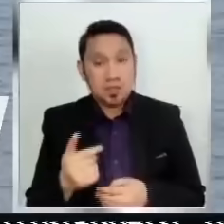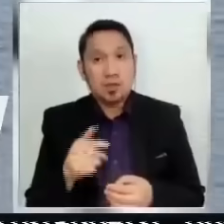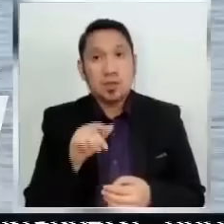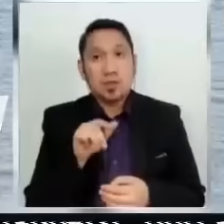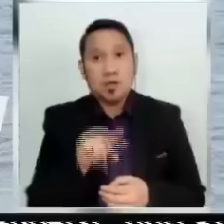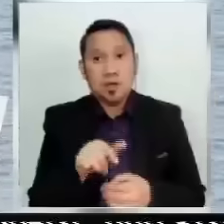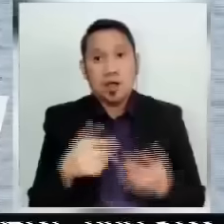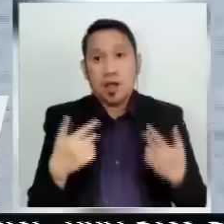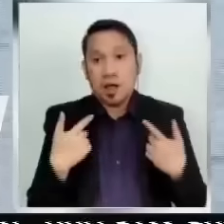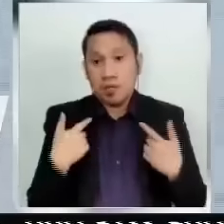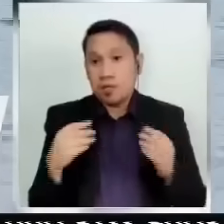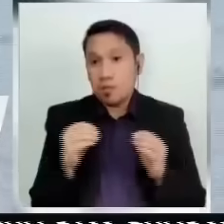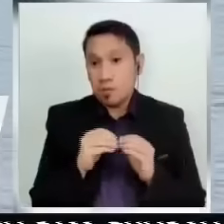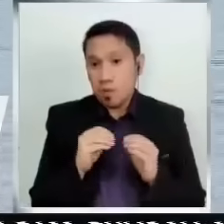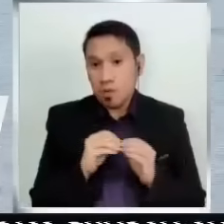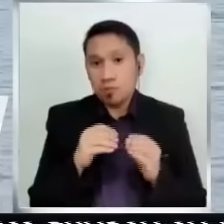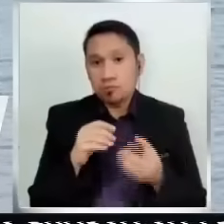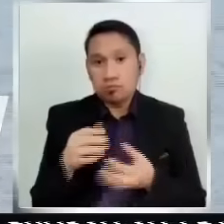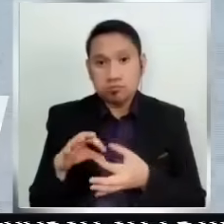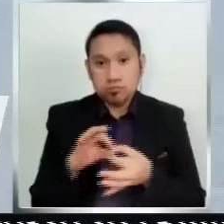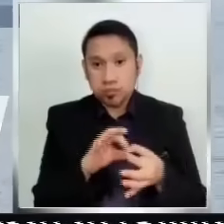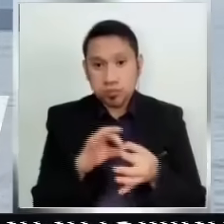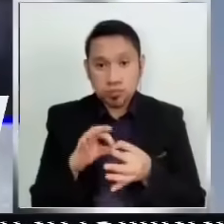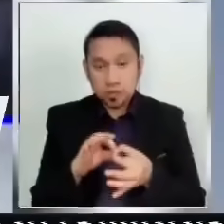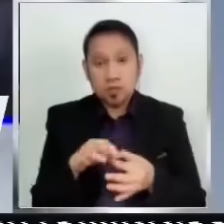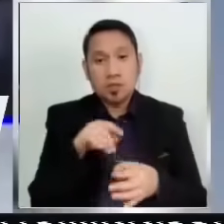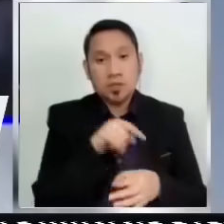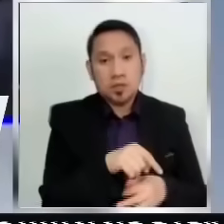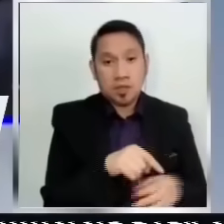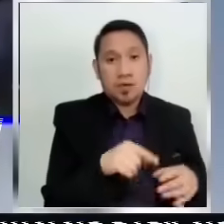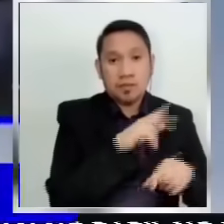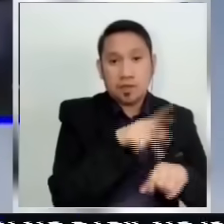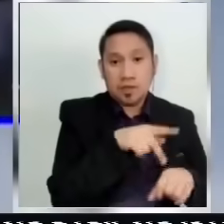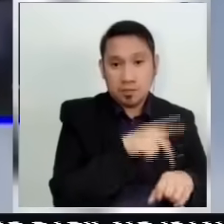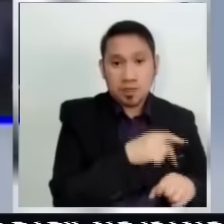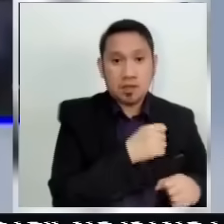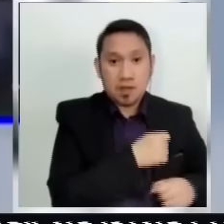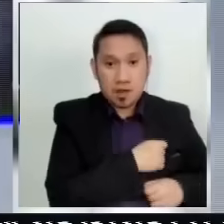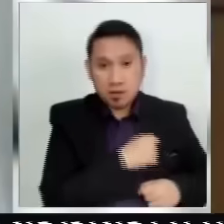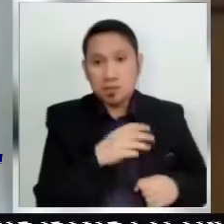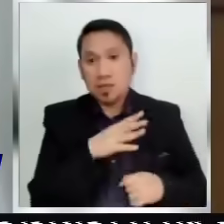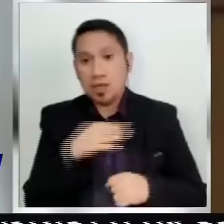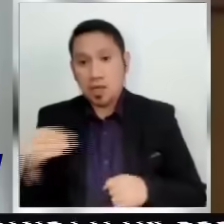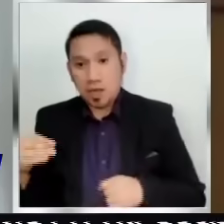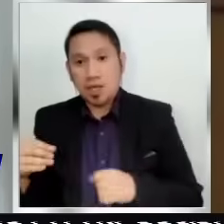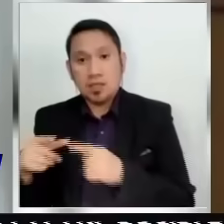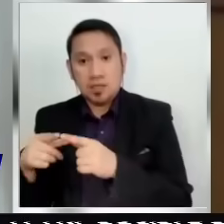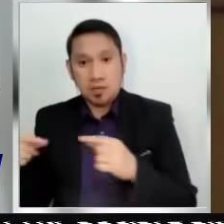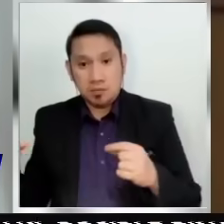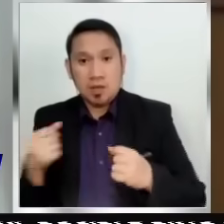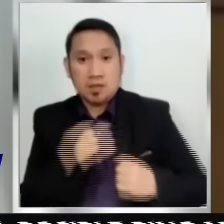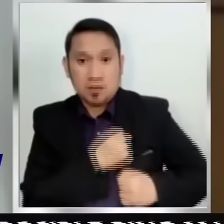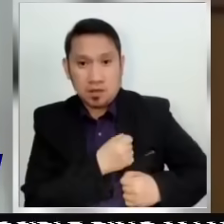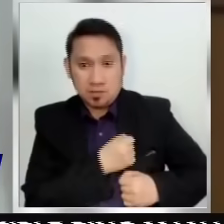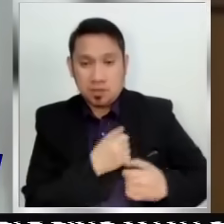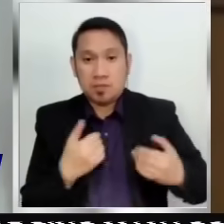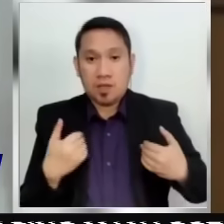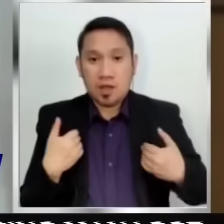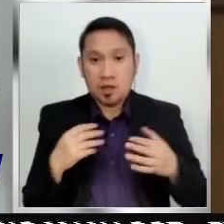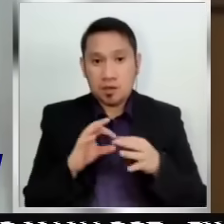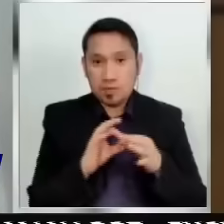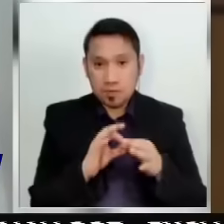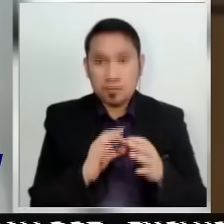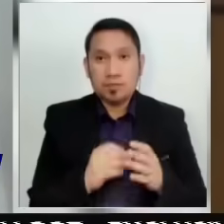na pagtutulungan ng sandatahang lakas ng Pilipinas at Japan. I am optimistic that there will be some agreement signed and